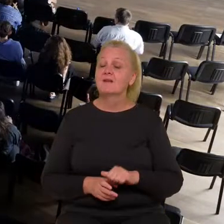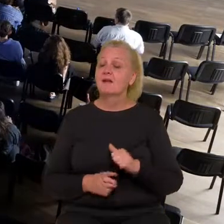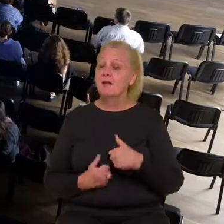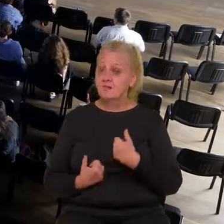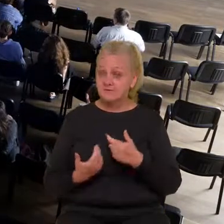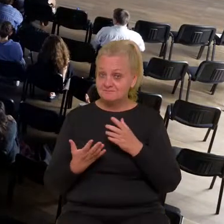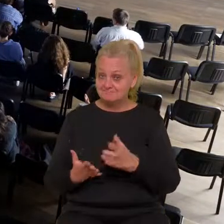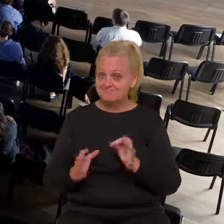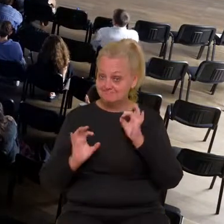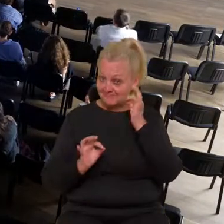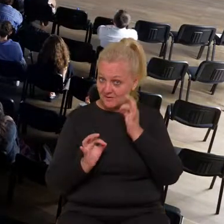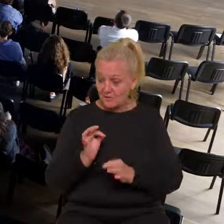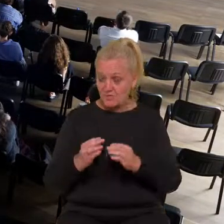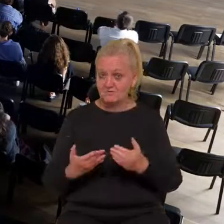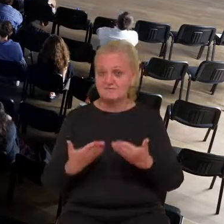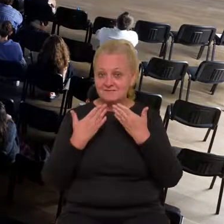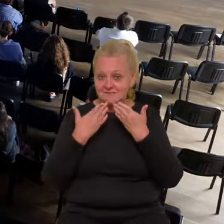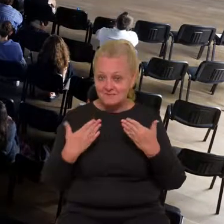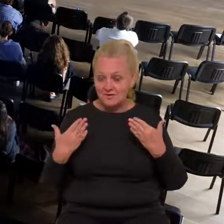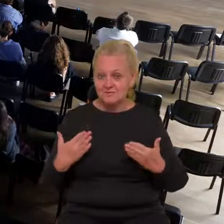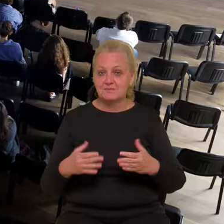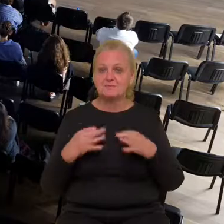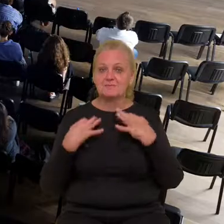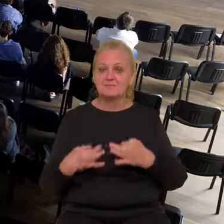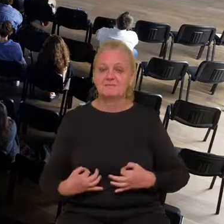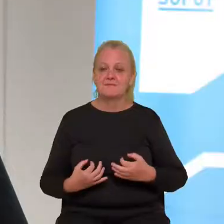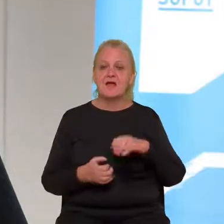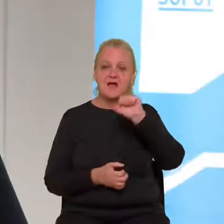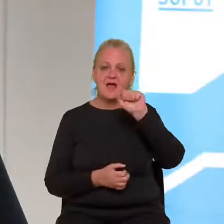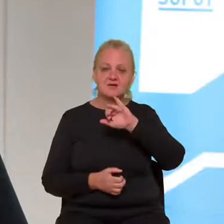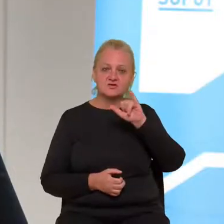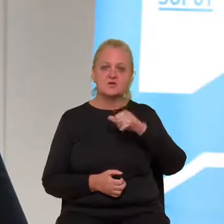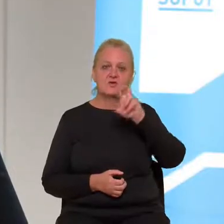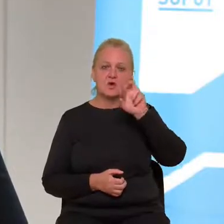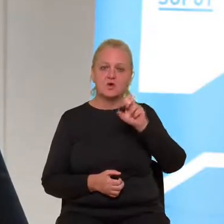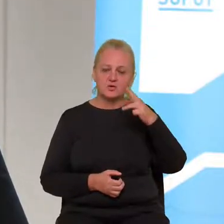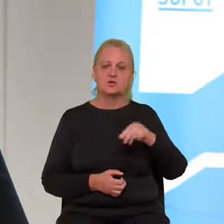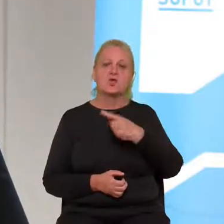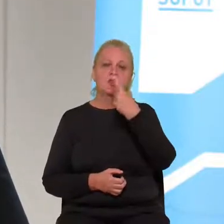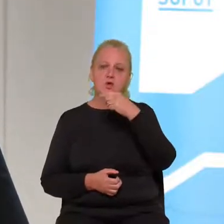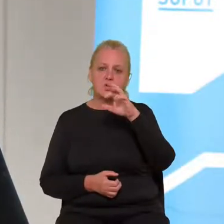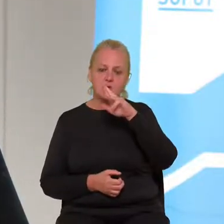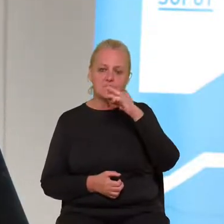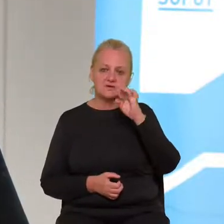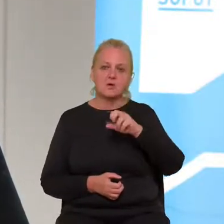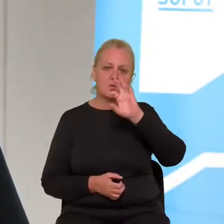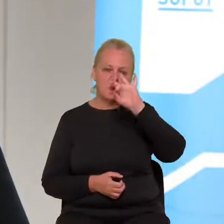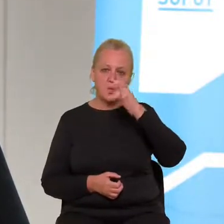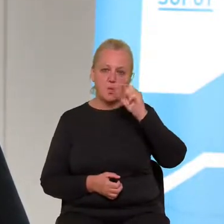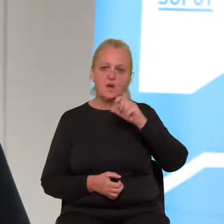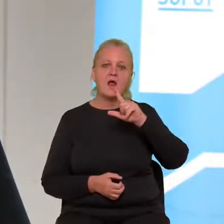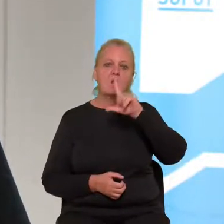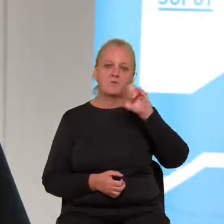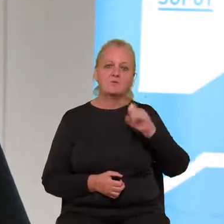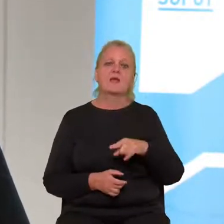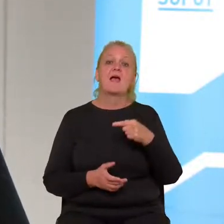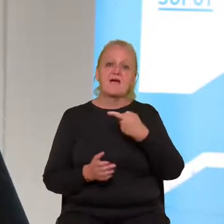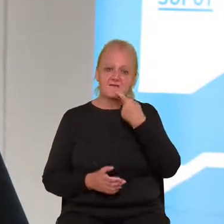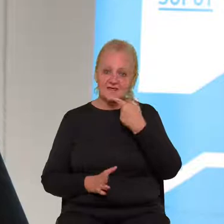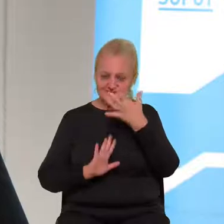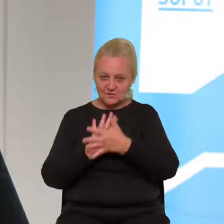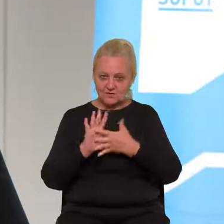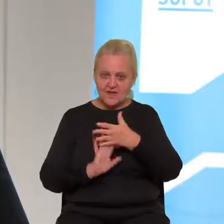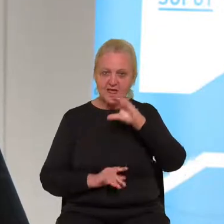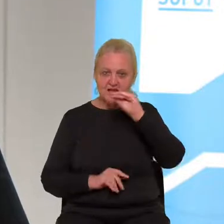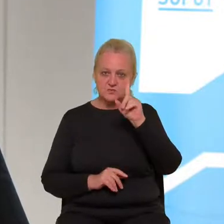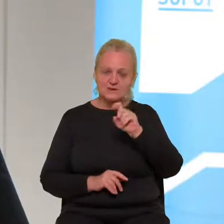A żeby być skrupulatny, podziękujemy panu Andrzejowi Chodoniowi i pani Dorocie Górak-Kubie. A w języku